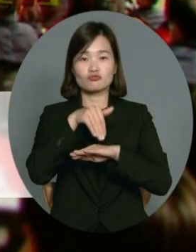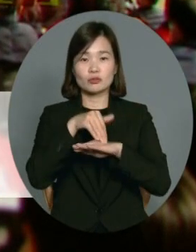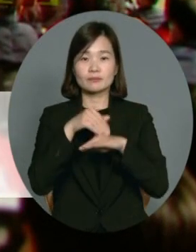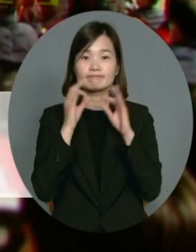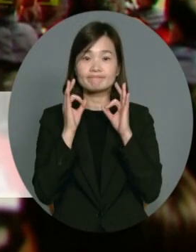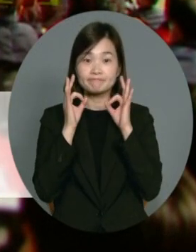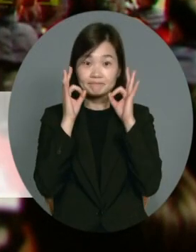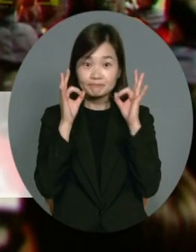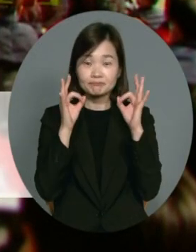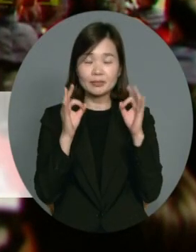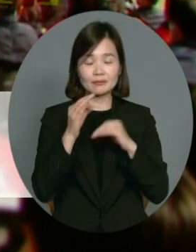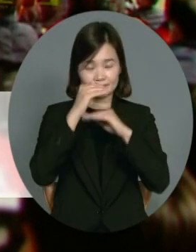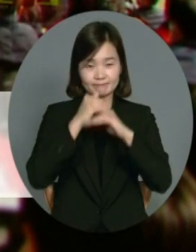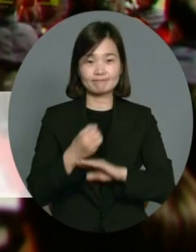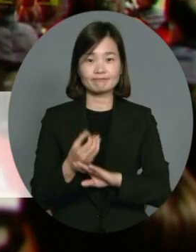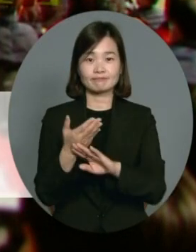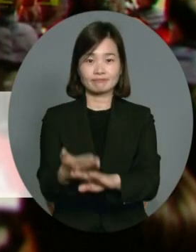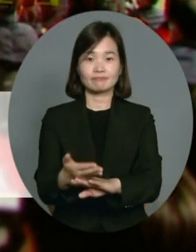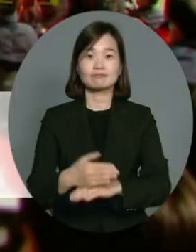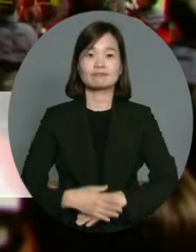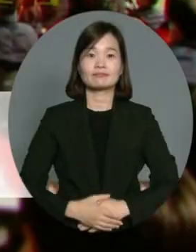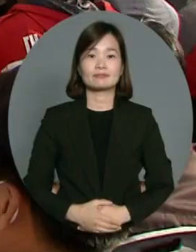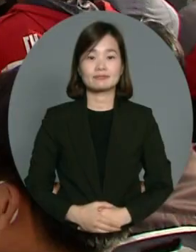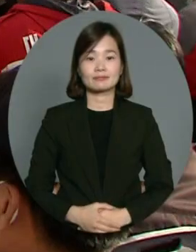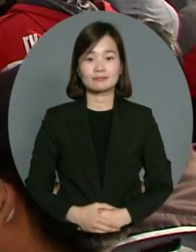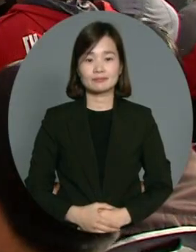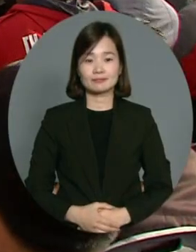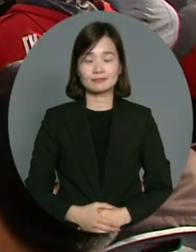열었습니다. 이도훈 기자가 보도합니다.